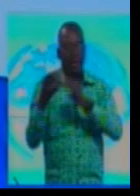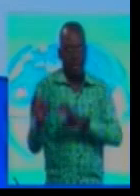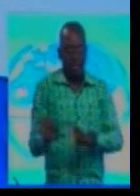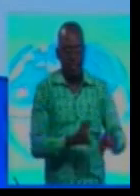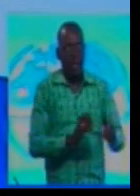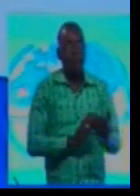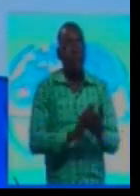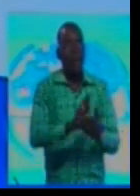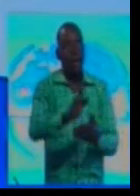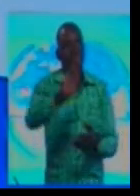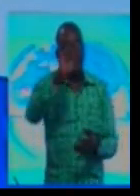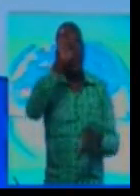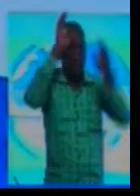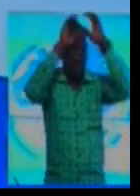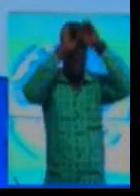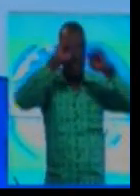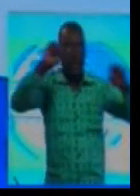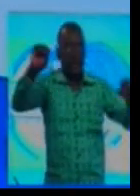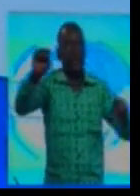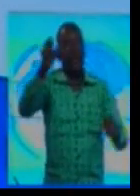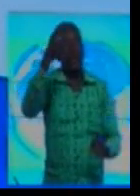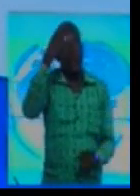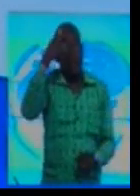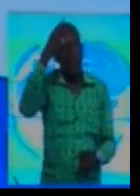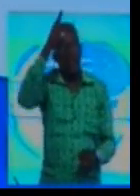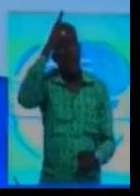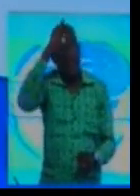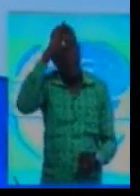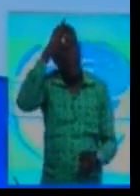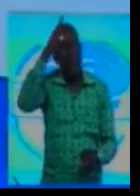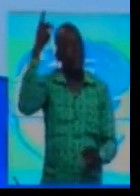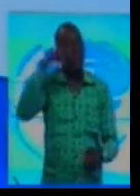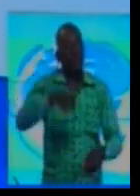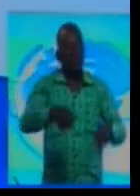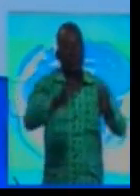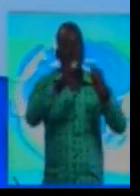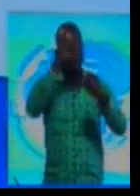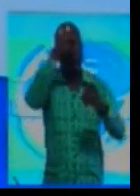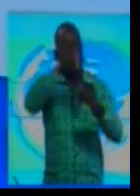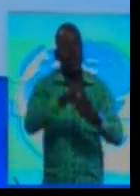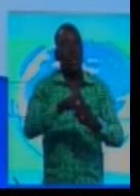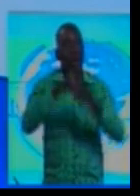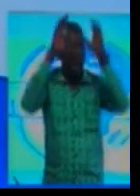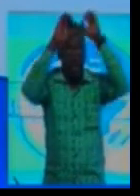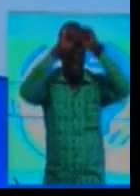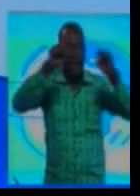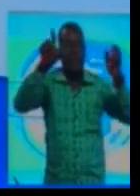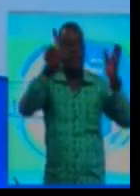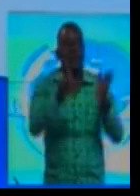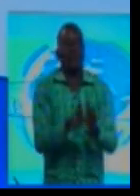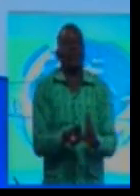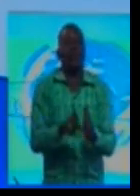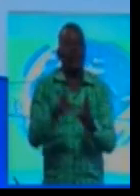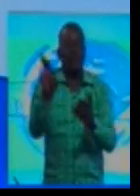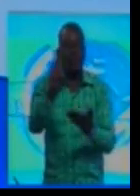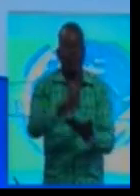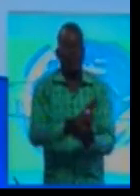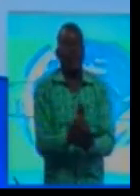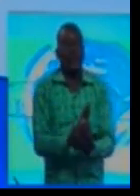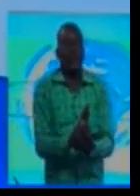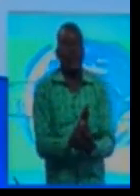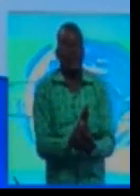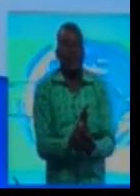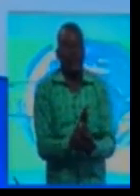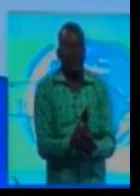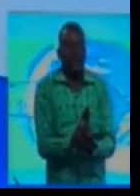par le président du Faso depuis son accession à la magistrature suprême. Le point avec Presley Thiemtoré